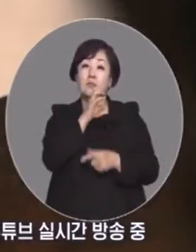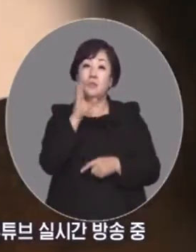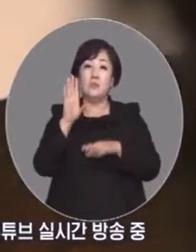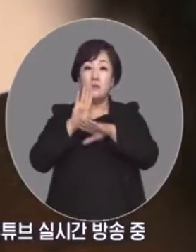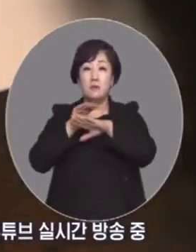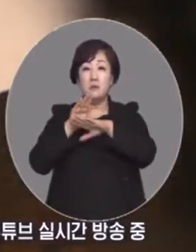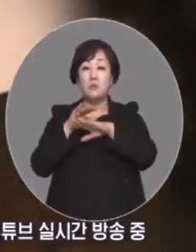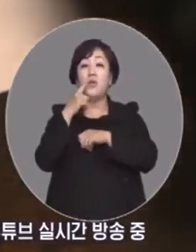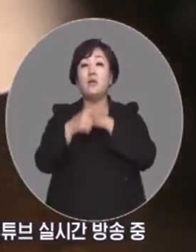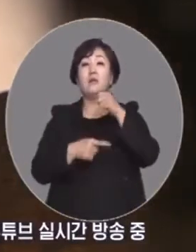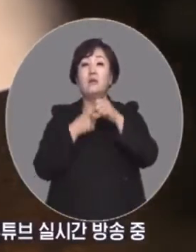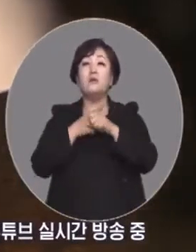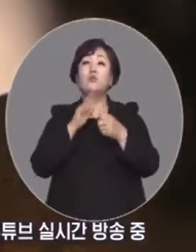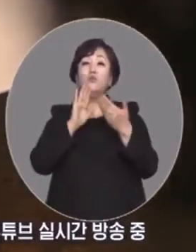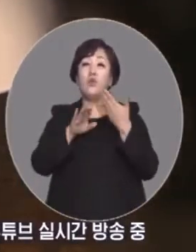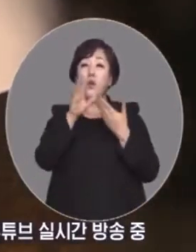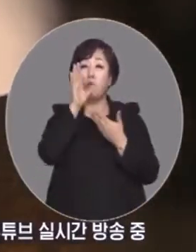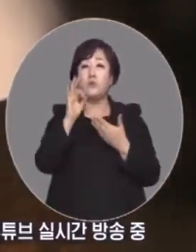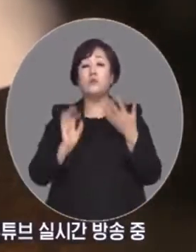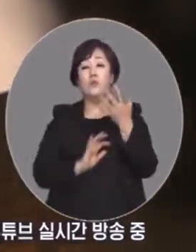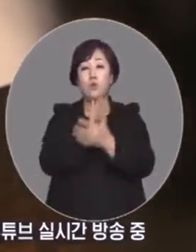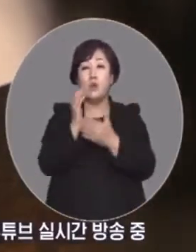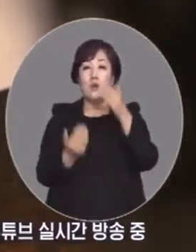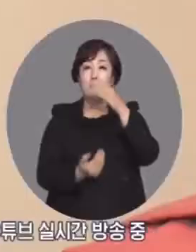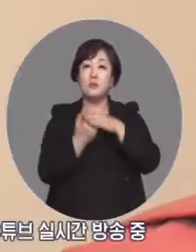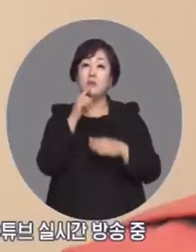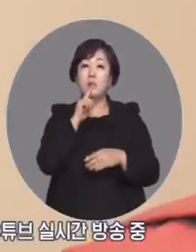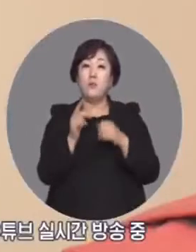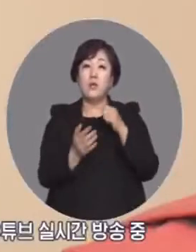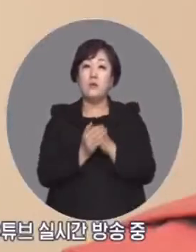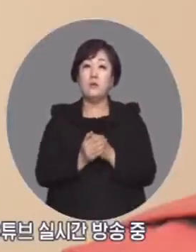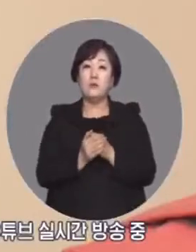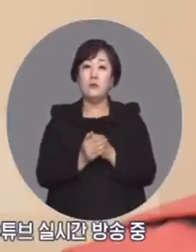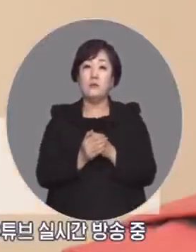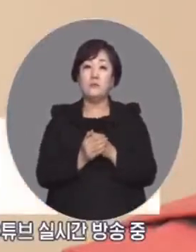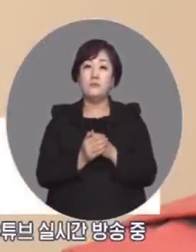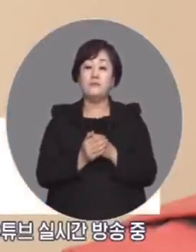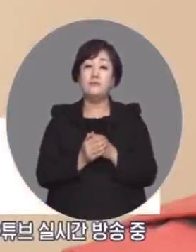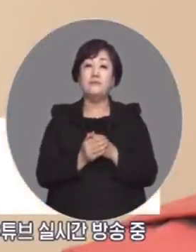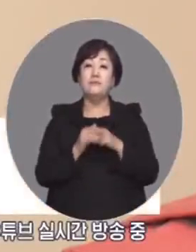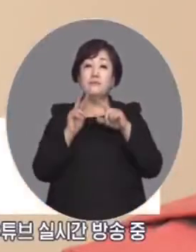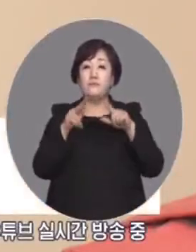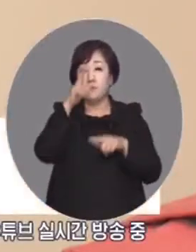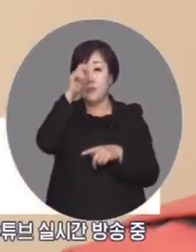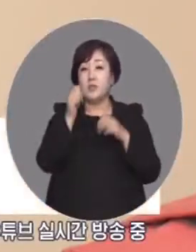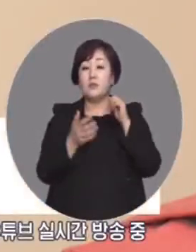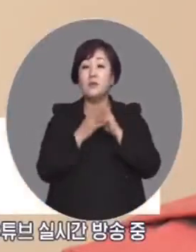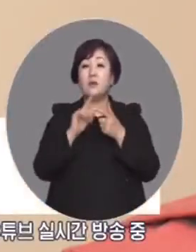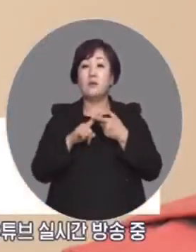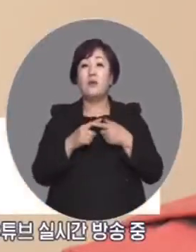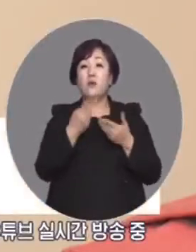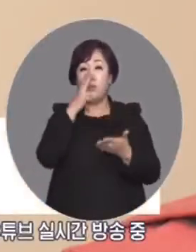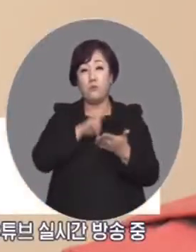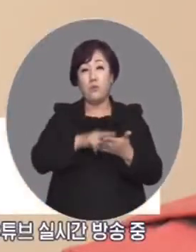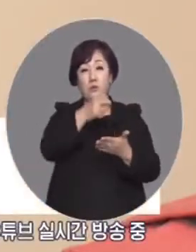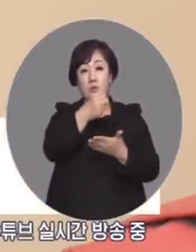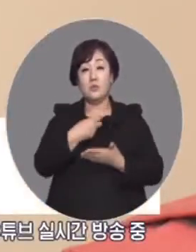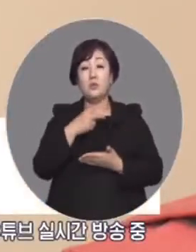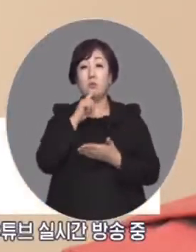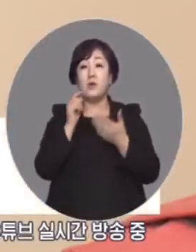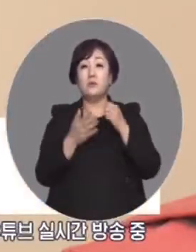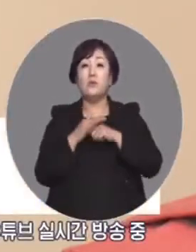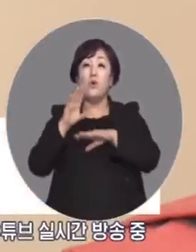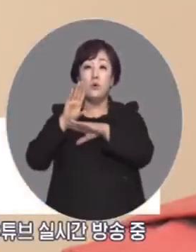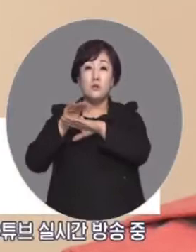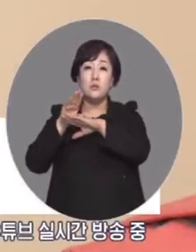1년 뒤에야 볼 수 있었다는 점도 논란이 됐습니다. 저희 팀이 저한테 이렇게 통지서가 왔습니다.